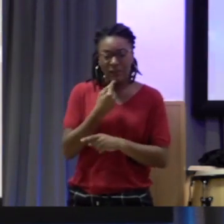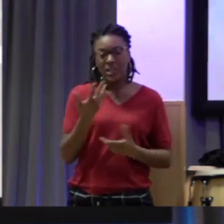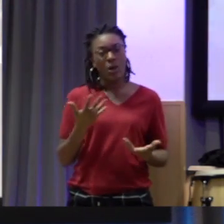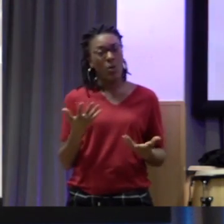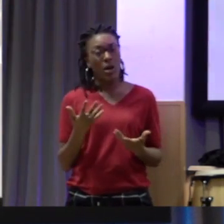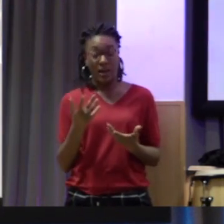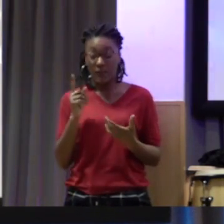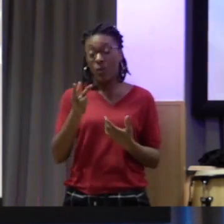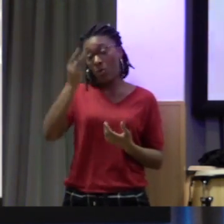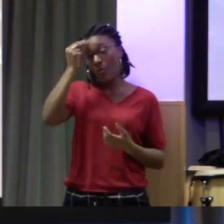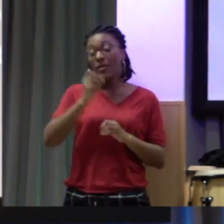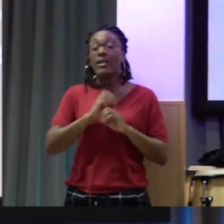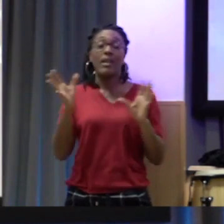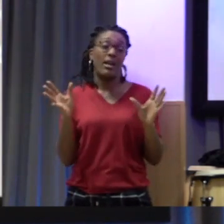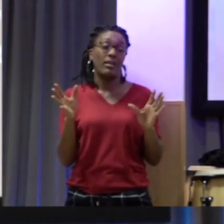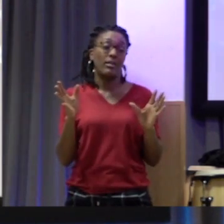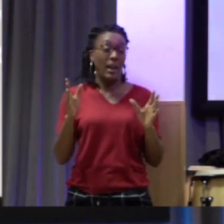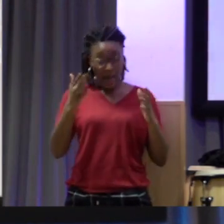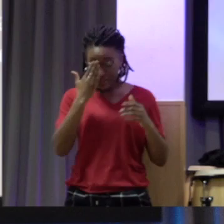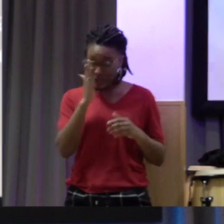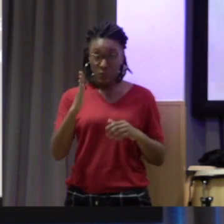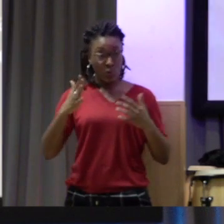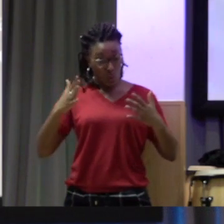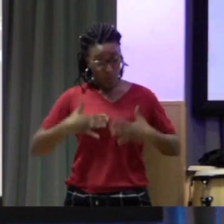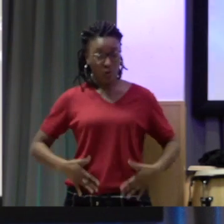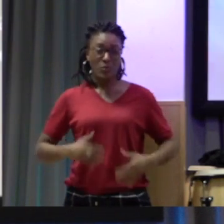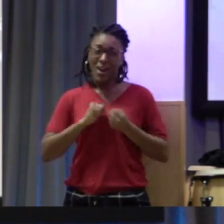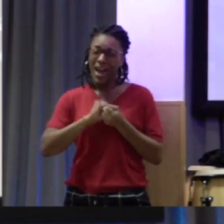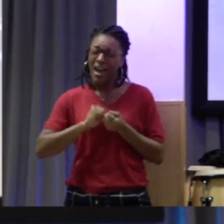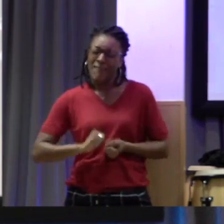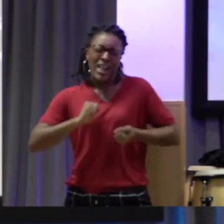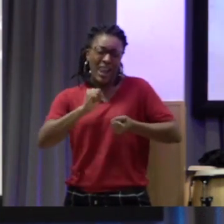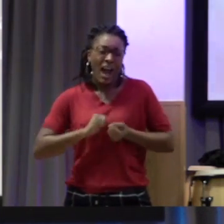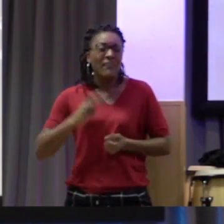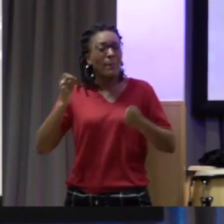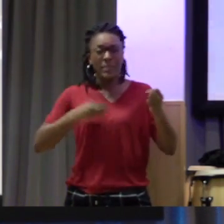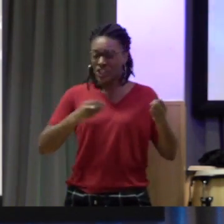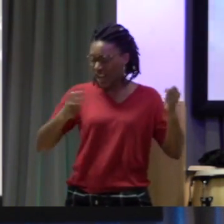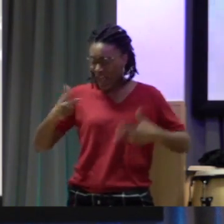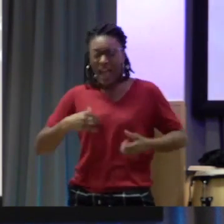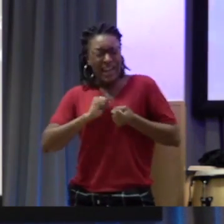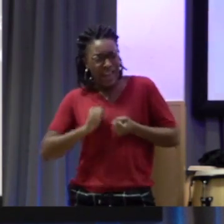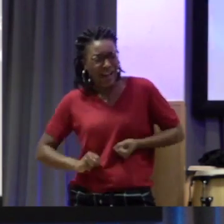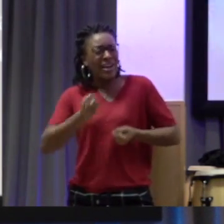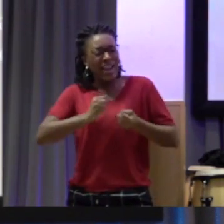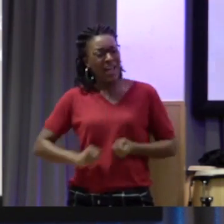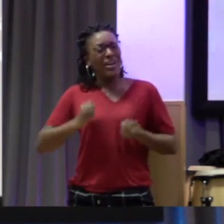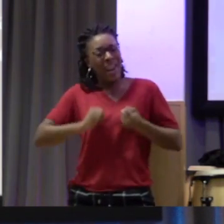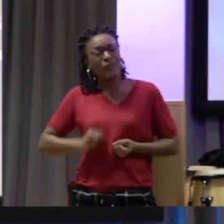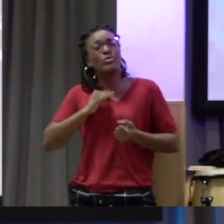Et vivre maintenant dans cette attitude pour que le jour que le Seigneur m'appelle, que je sois